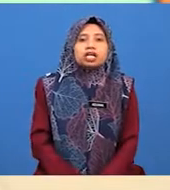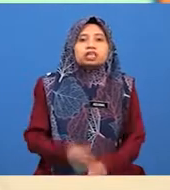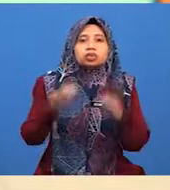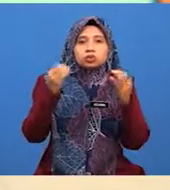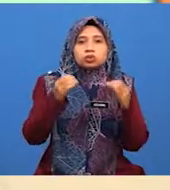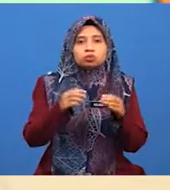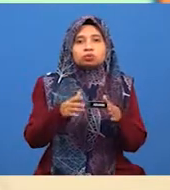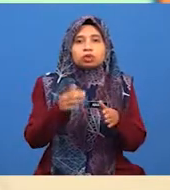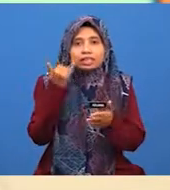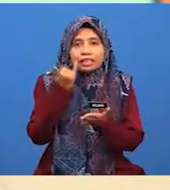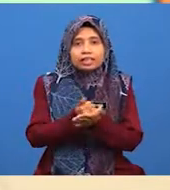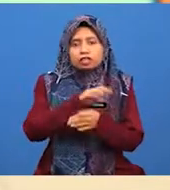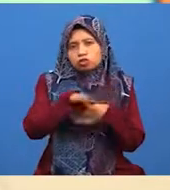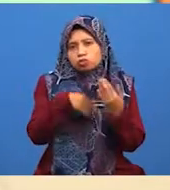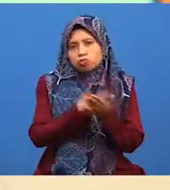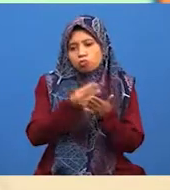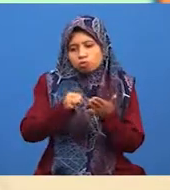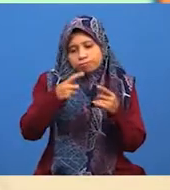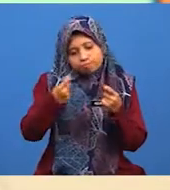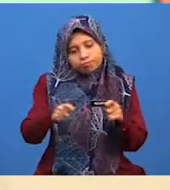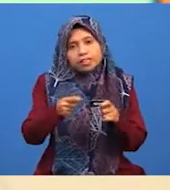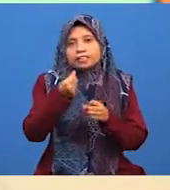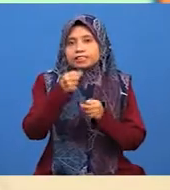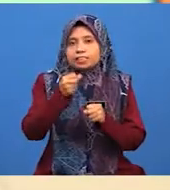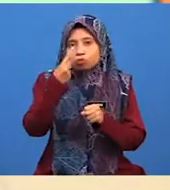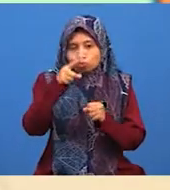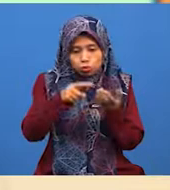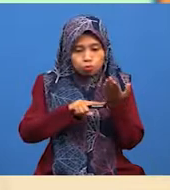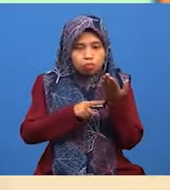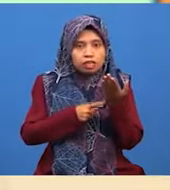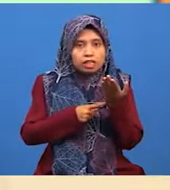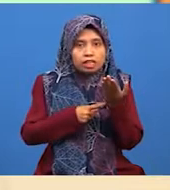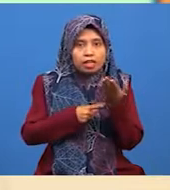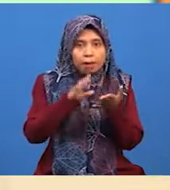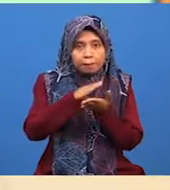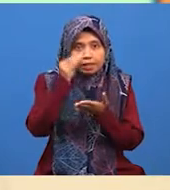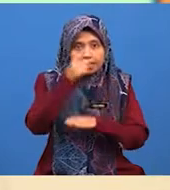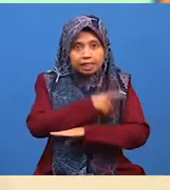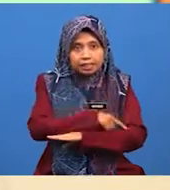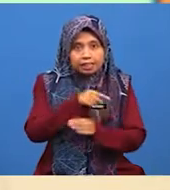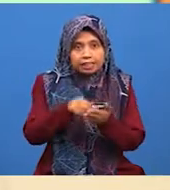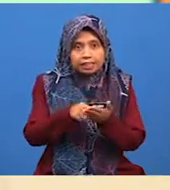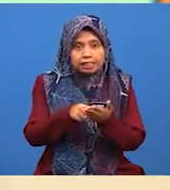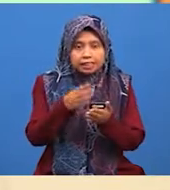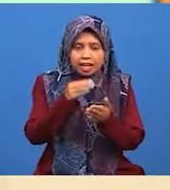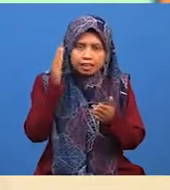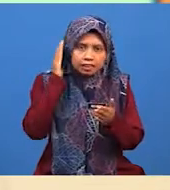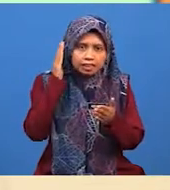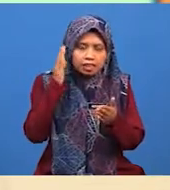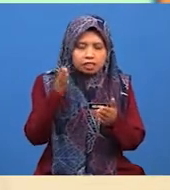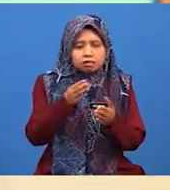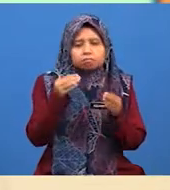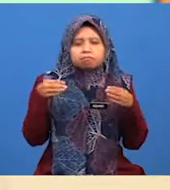yakin semua murid telah bersedia untuk memulakan sesi pembelajaran dan mendengar serta